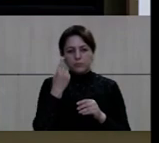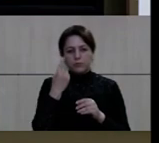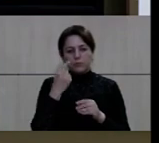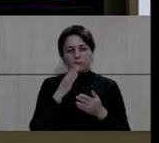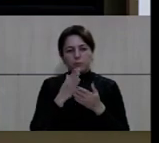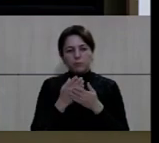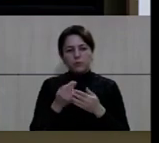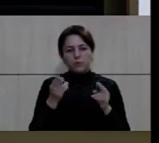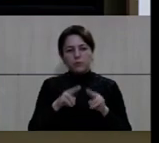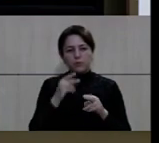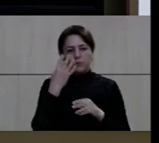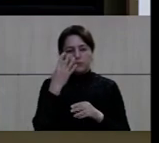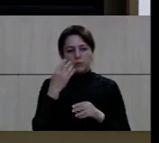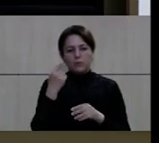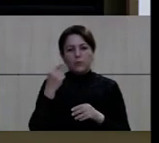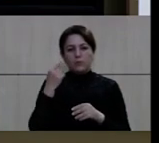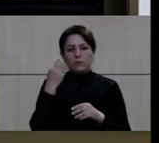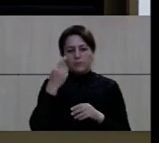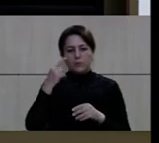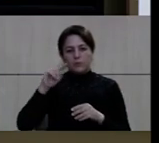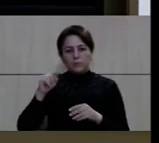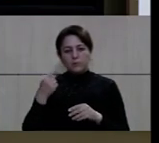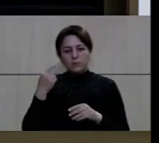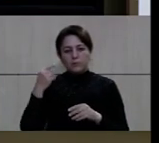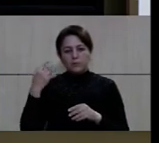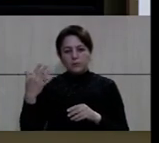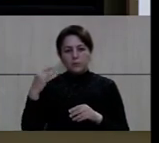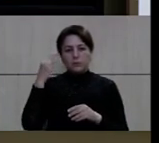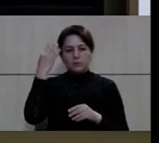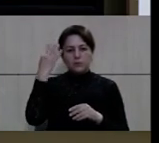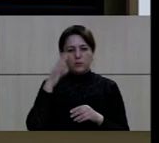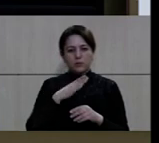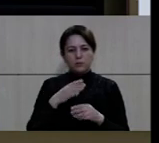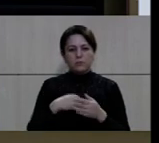4. Demak, 1.5 dan 4 ekan.